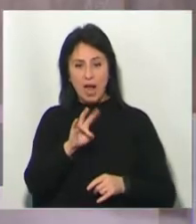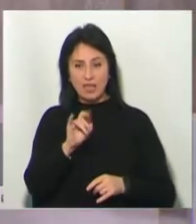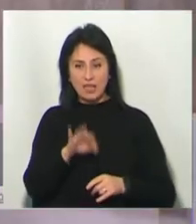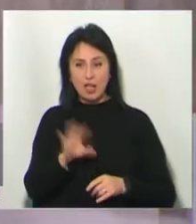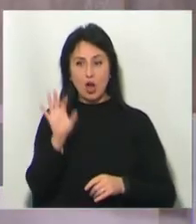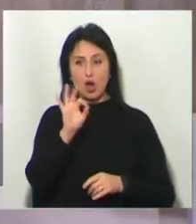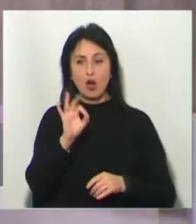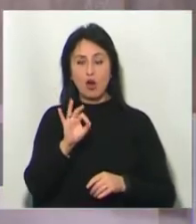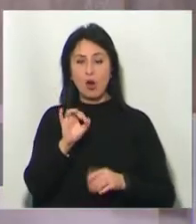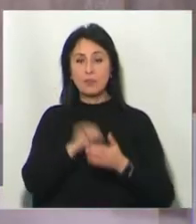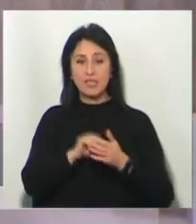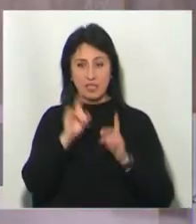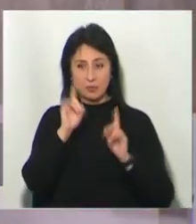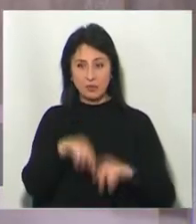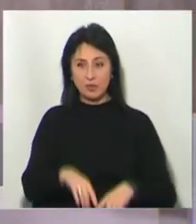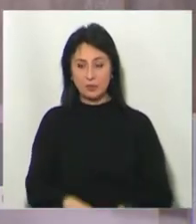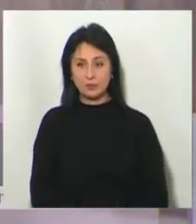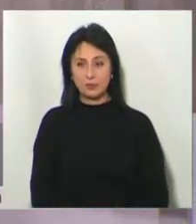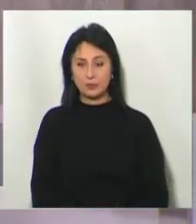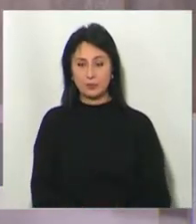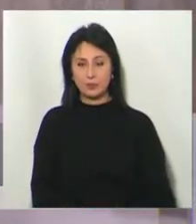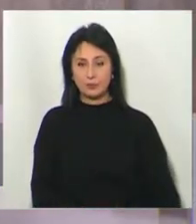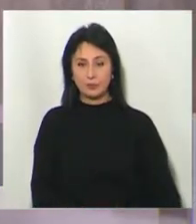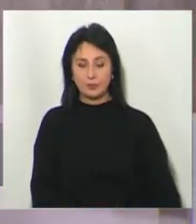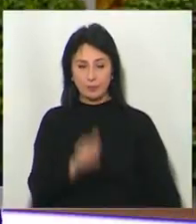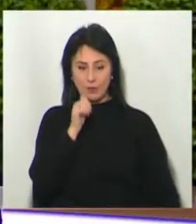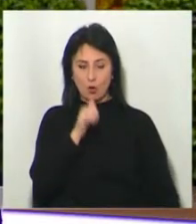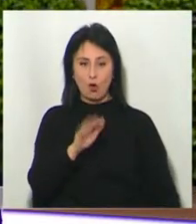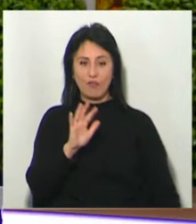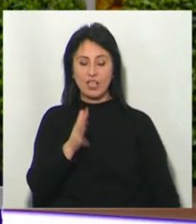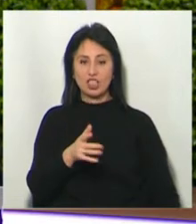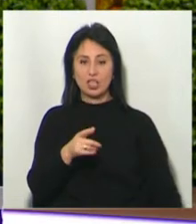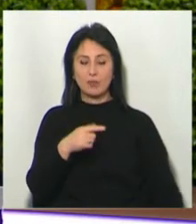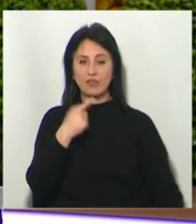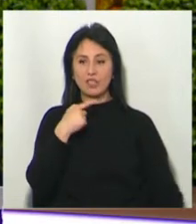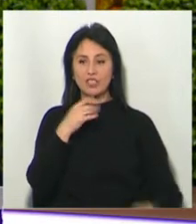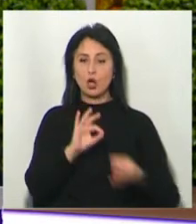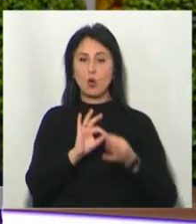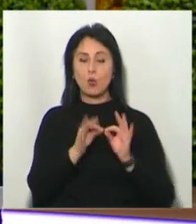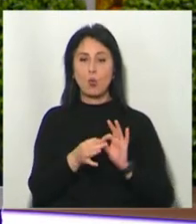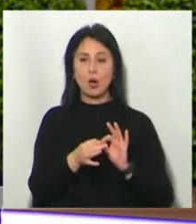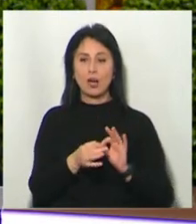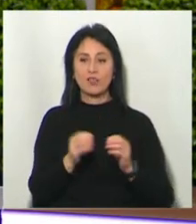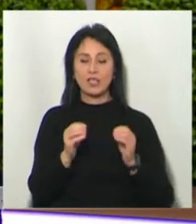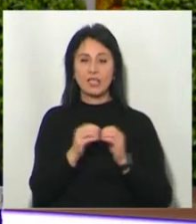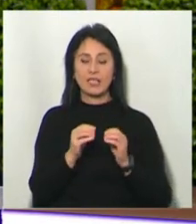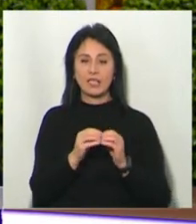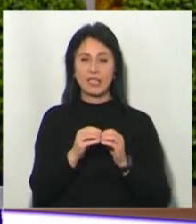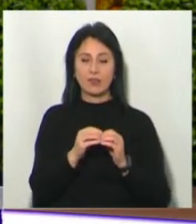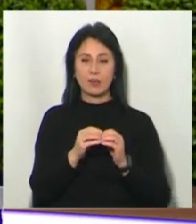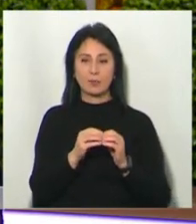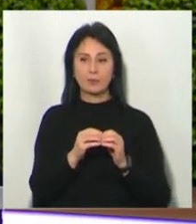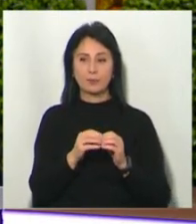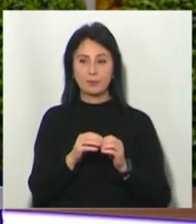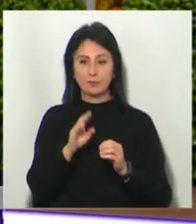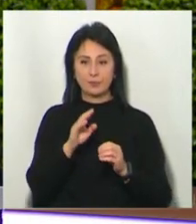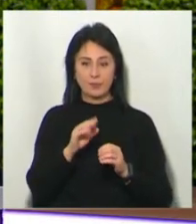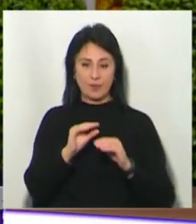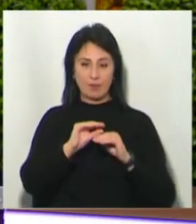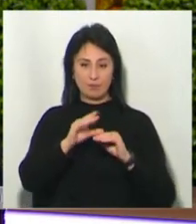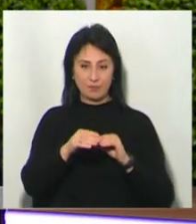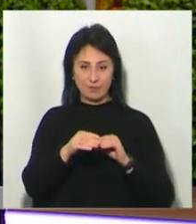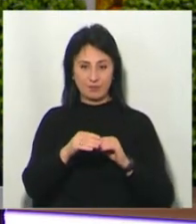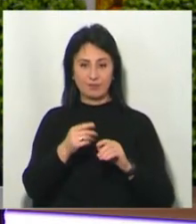დღეს ამის შესაძლო მიზეზები? Ყოველ შემთხვევაში საუბარი კონკრეტულად თქვათ იგივე